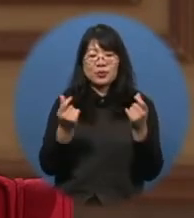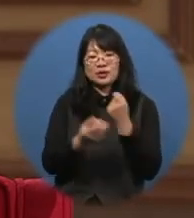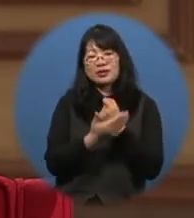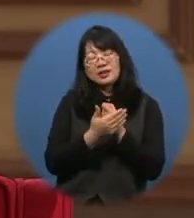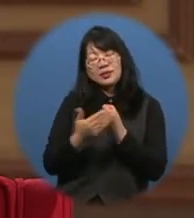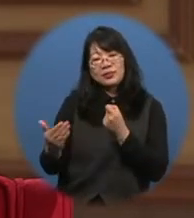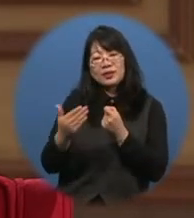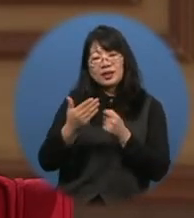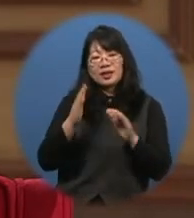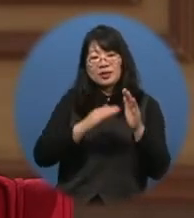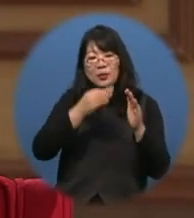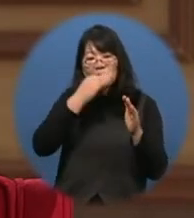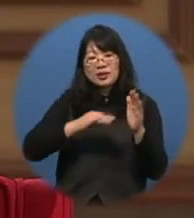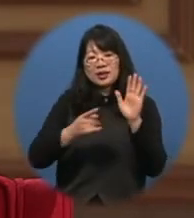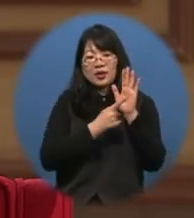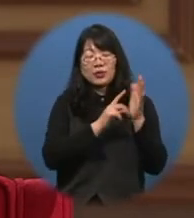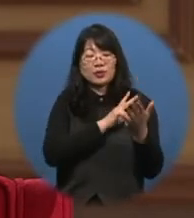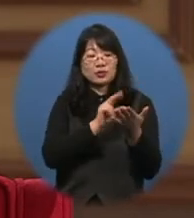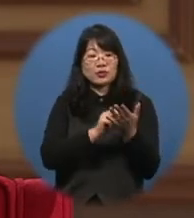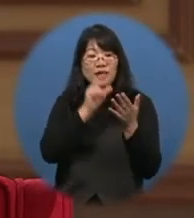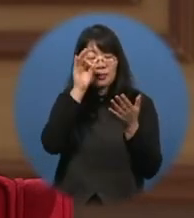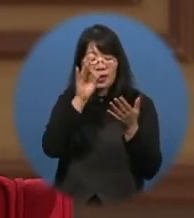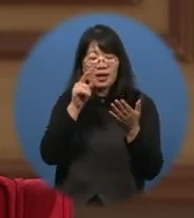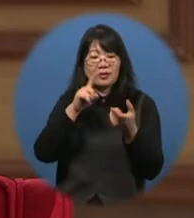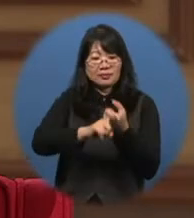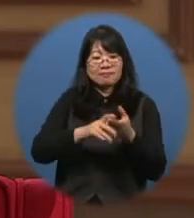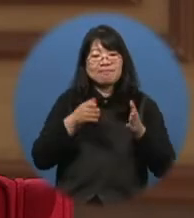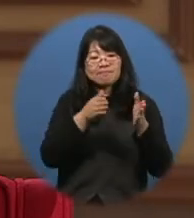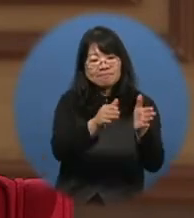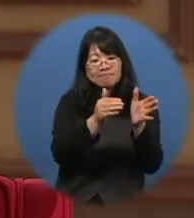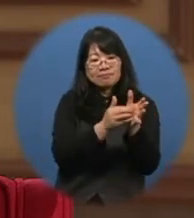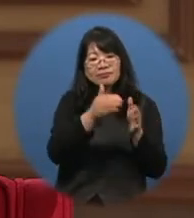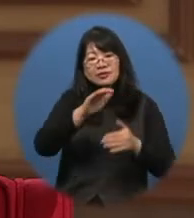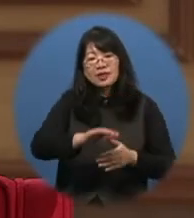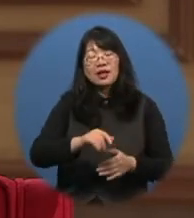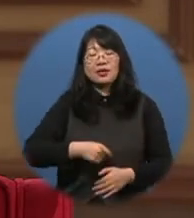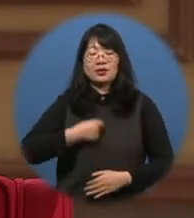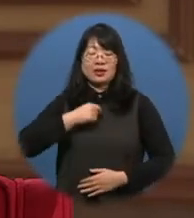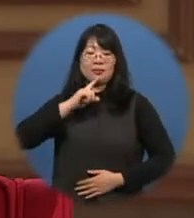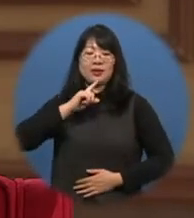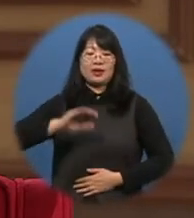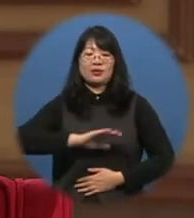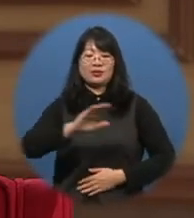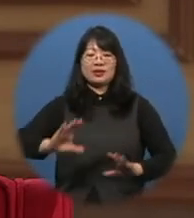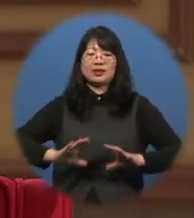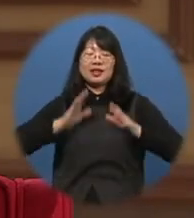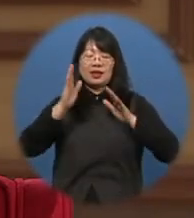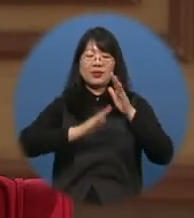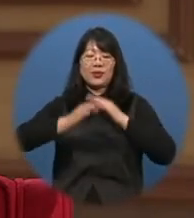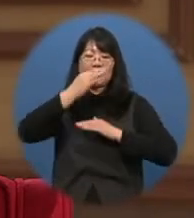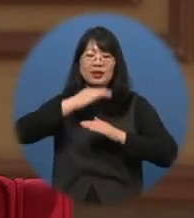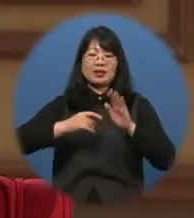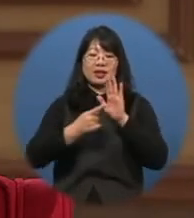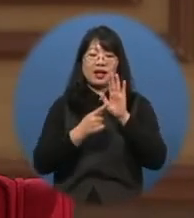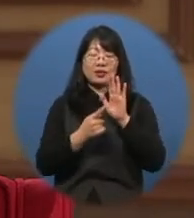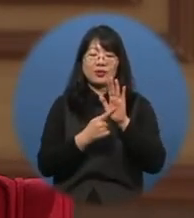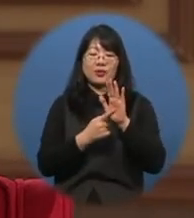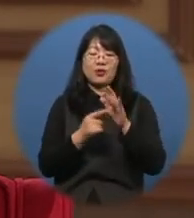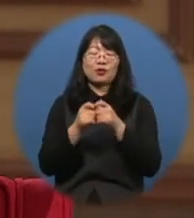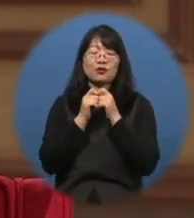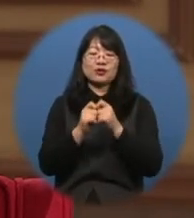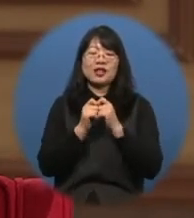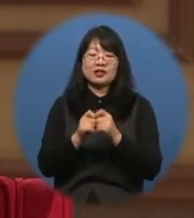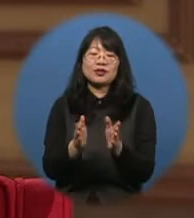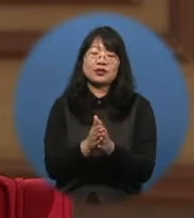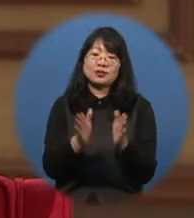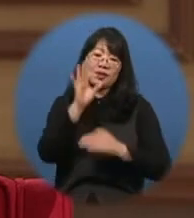이제. 공익광고의 주제가 그쪽으로 가고 있는데요. 사실은 이제 우리나라의 공익광고의